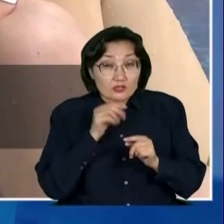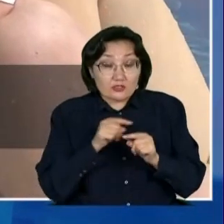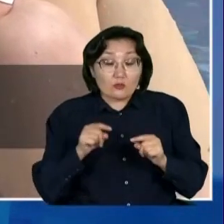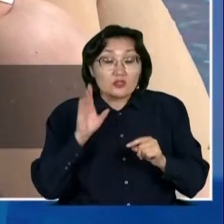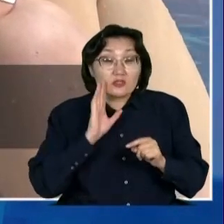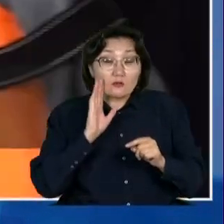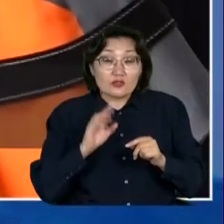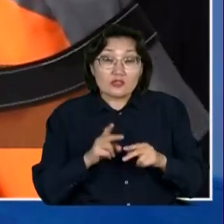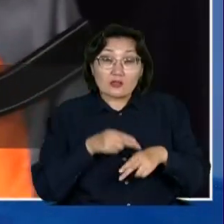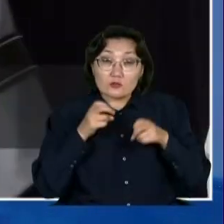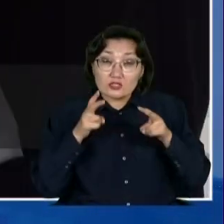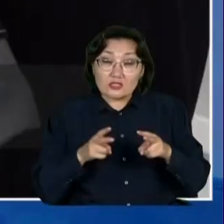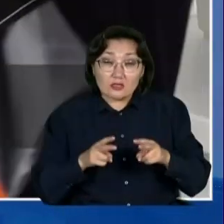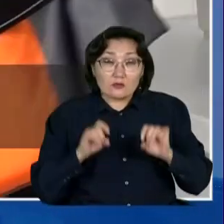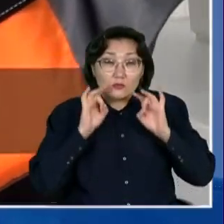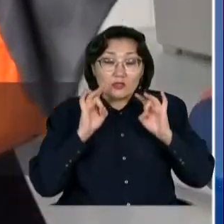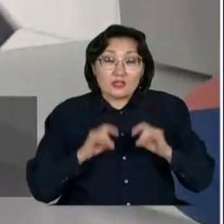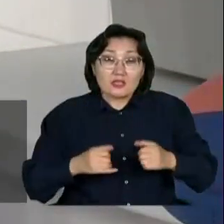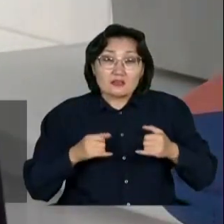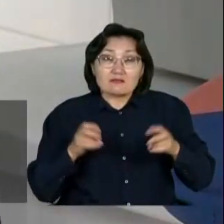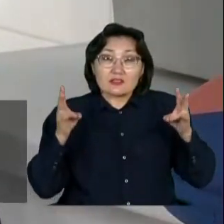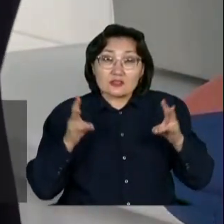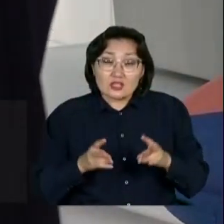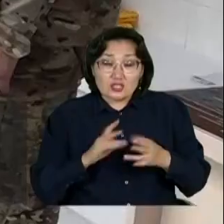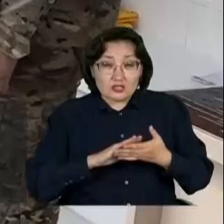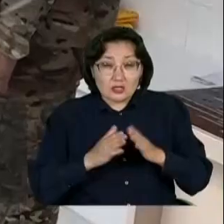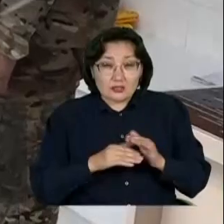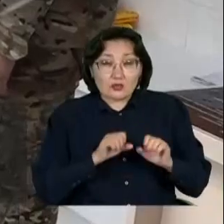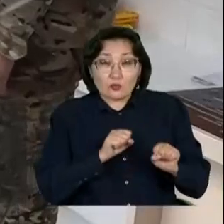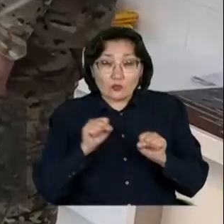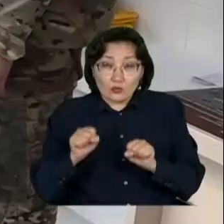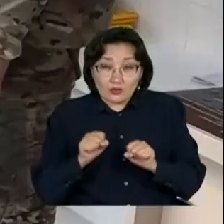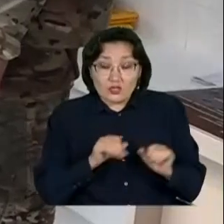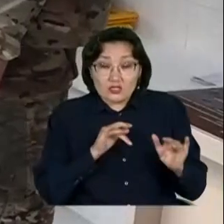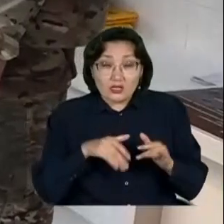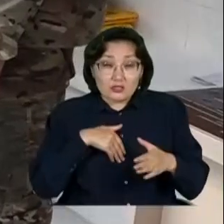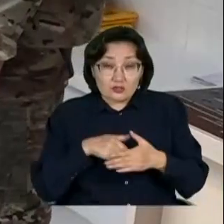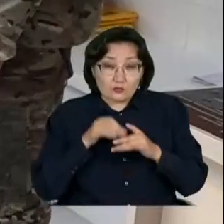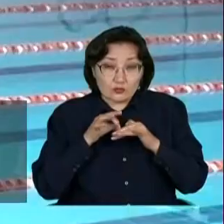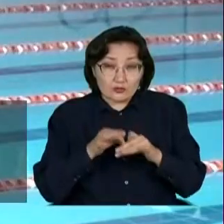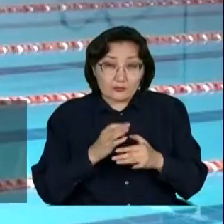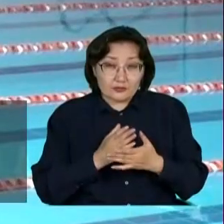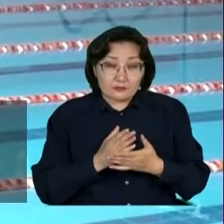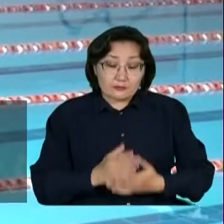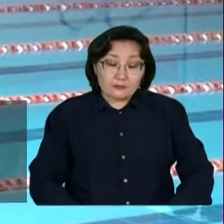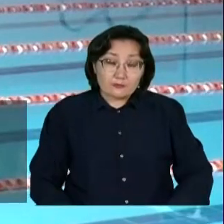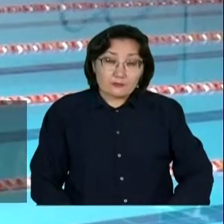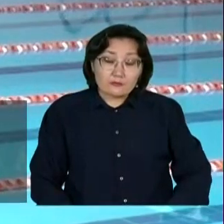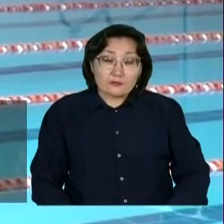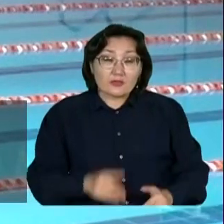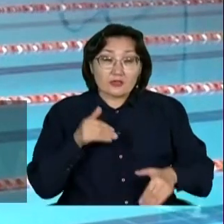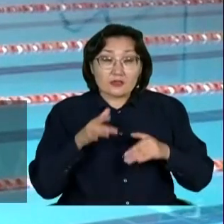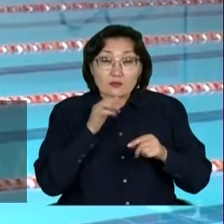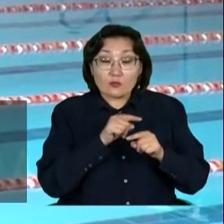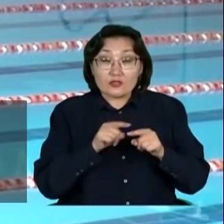судағы қауіпсіздік және келеңсіз жағдайлардың алдын алу шаралары белсенді түрде жүзеге асып жатыр. Шомылу маусымы